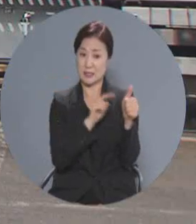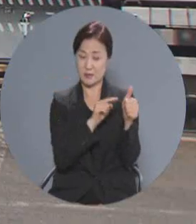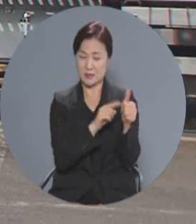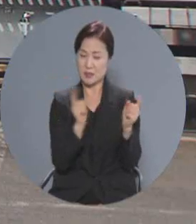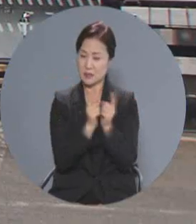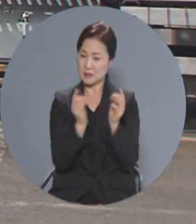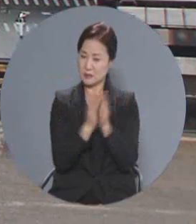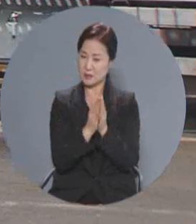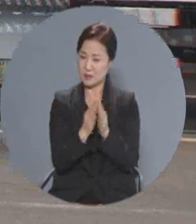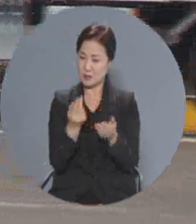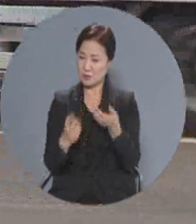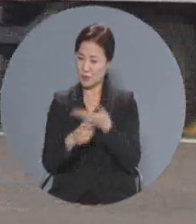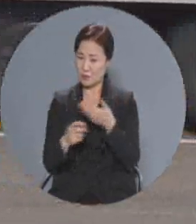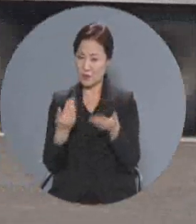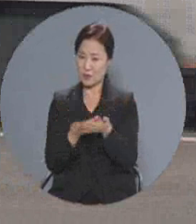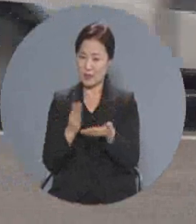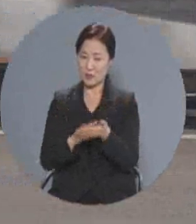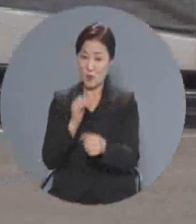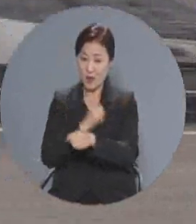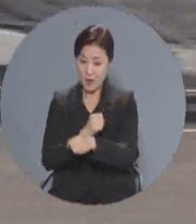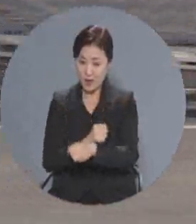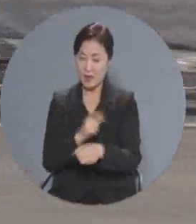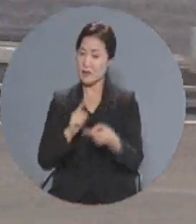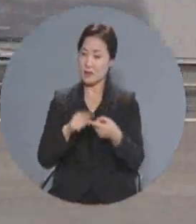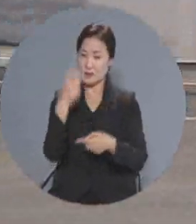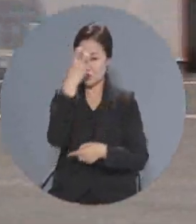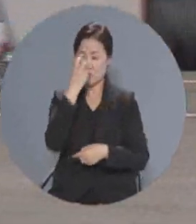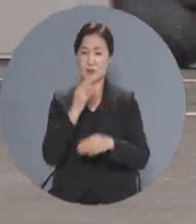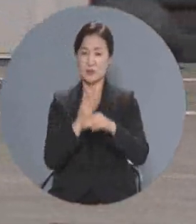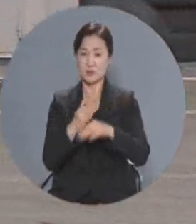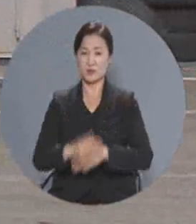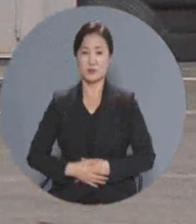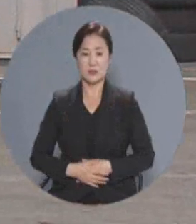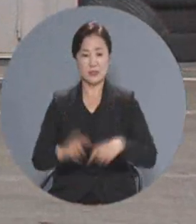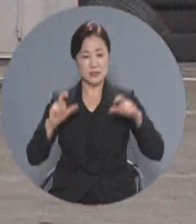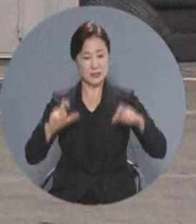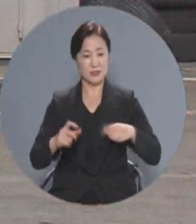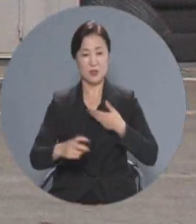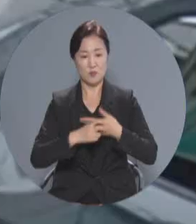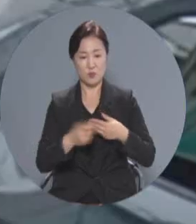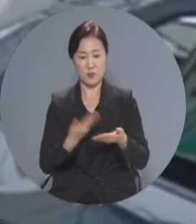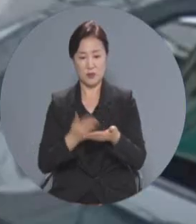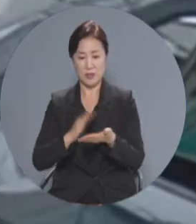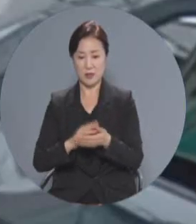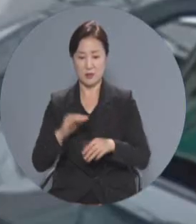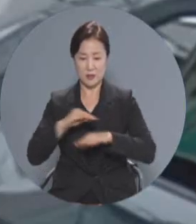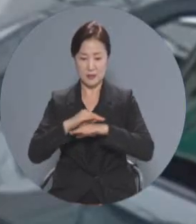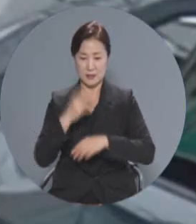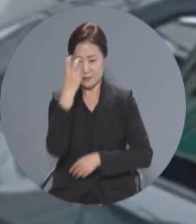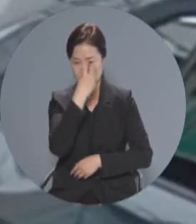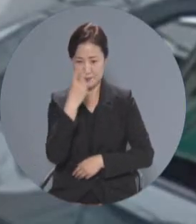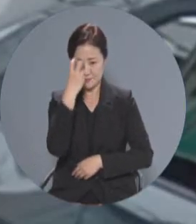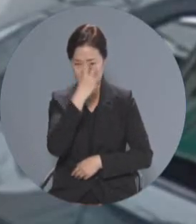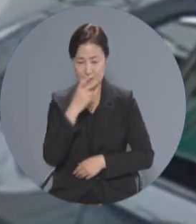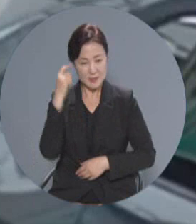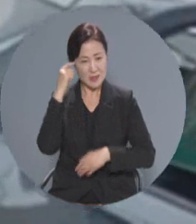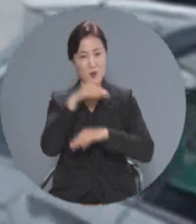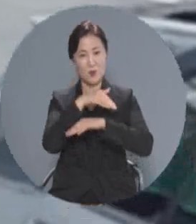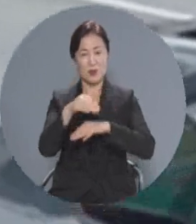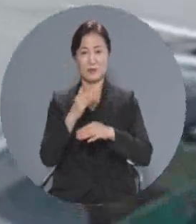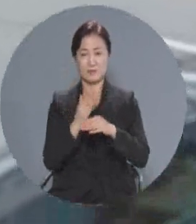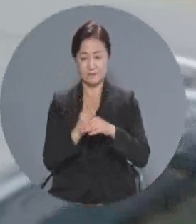개조를 의뢰했는지를 조사하고 있습니다. 또 관내 불법 개조 차량에 대한 집중 단속 여부도 검토하고 있다고